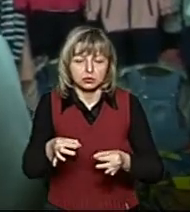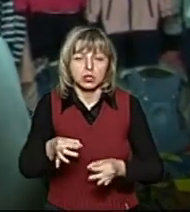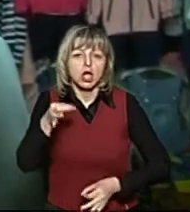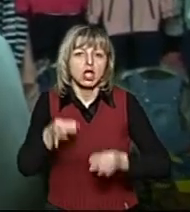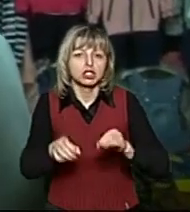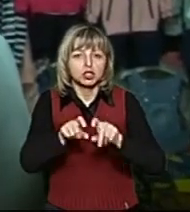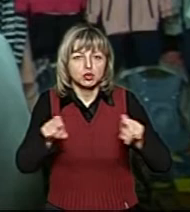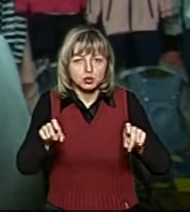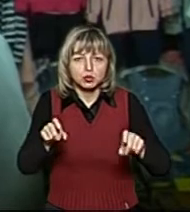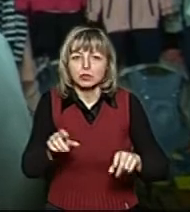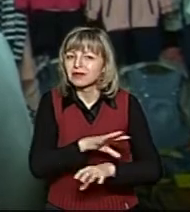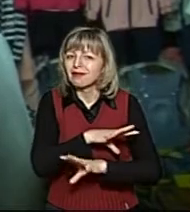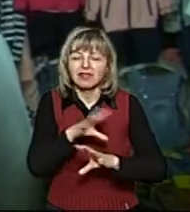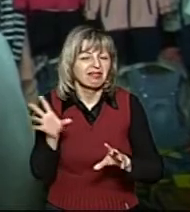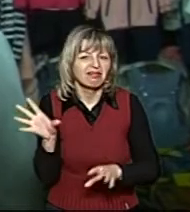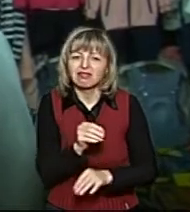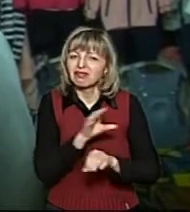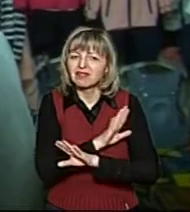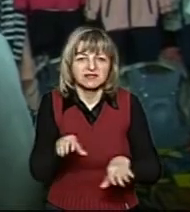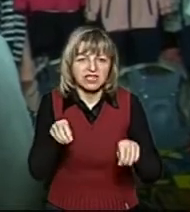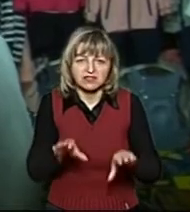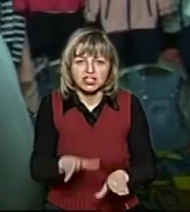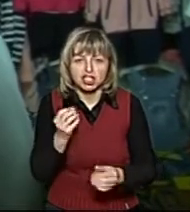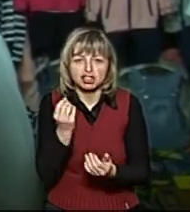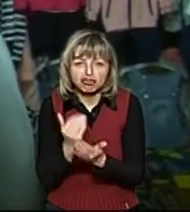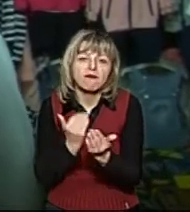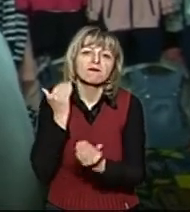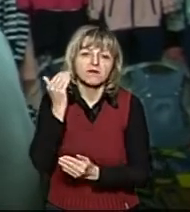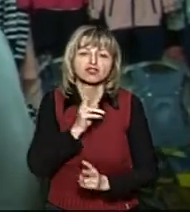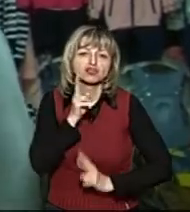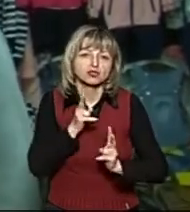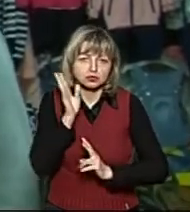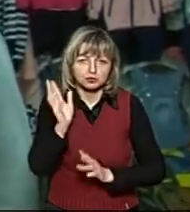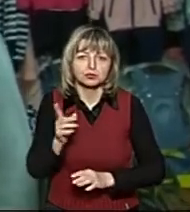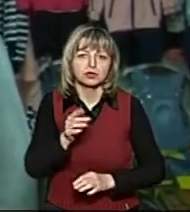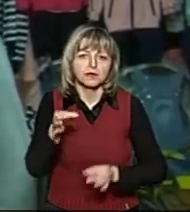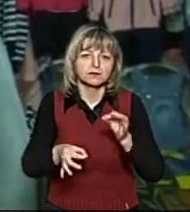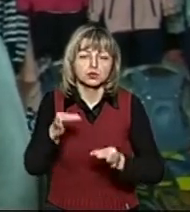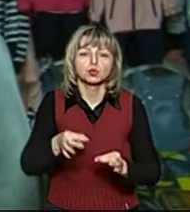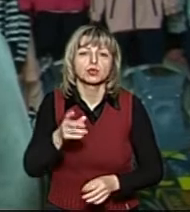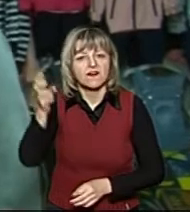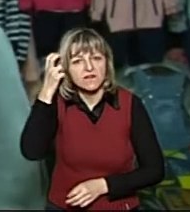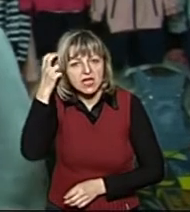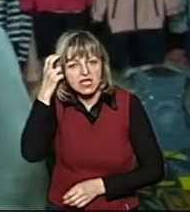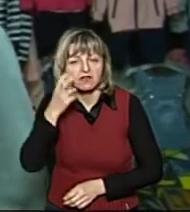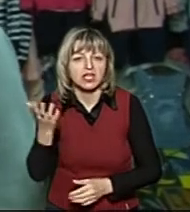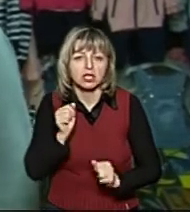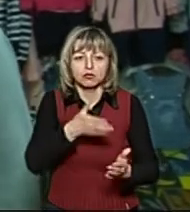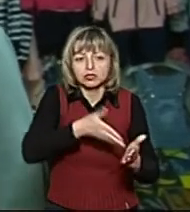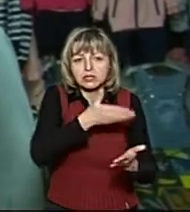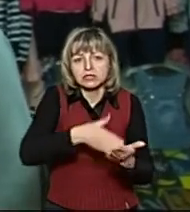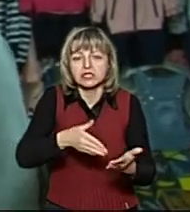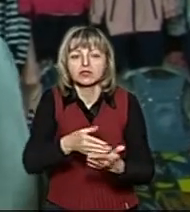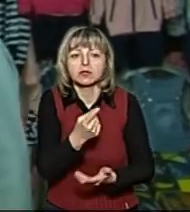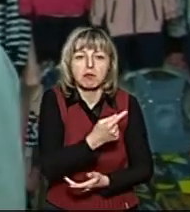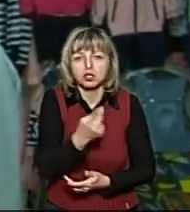даний момент він не все ще вирішив. Ще є касаційний суд в Києві буде, який може скасувати першу і другу